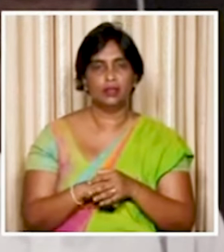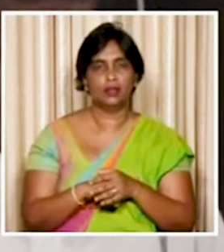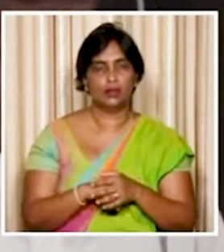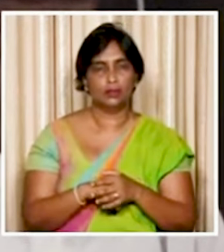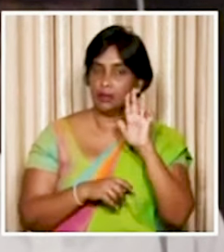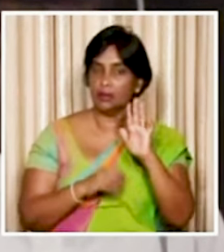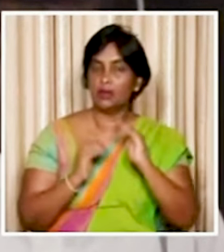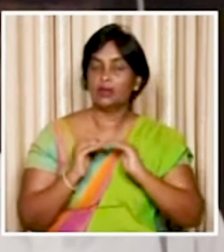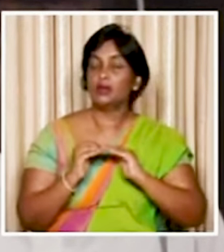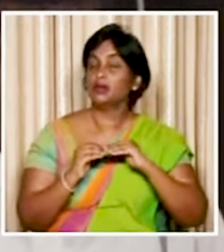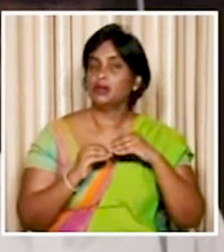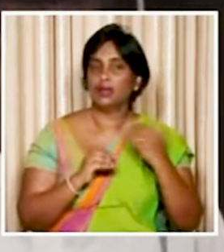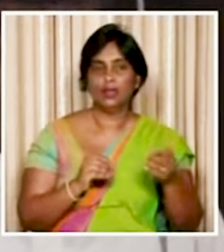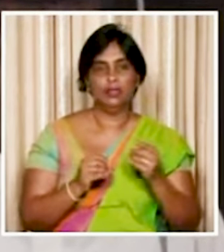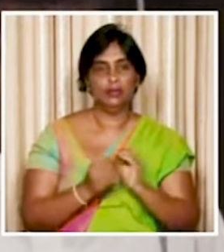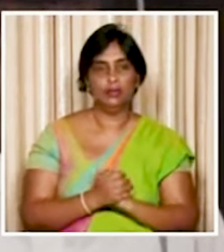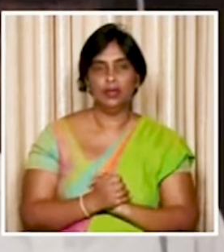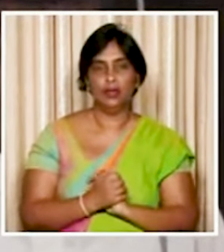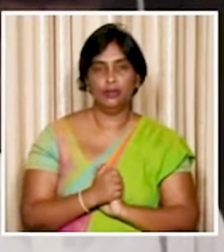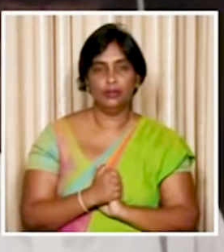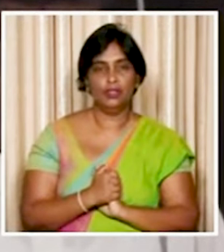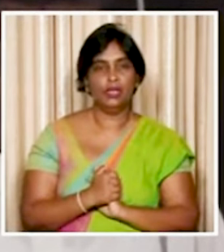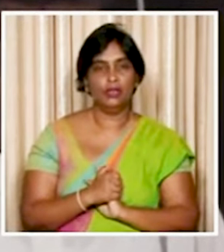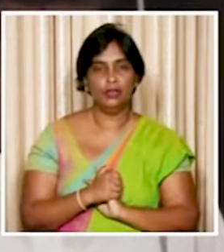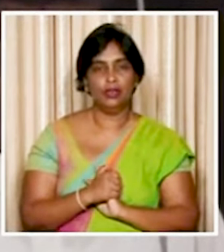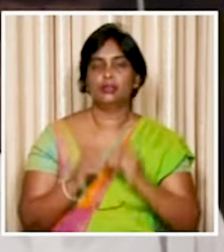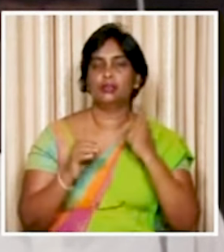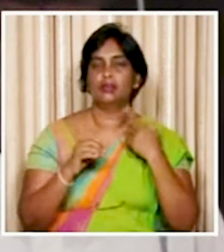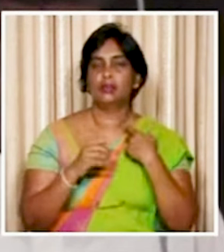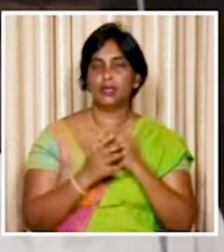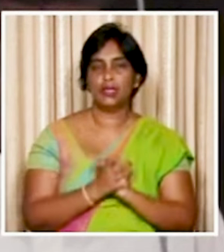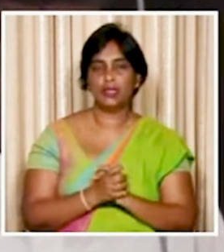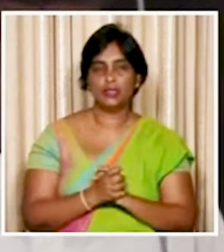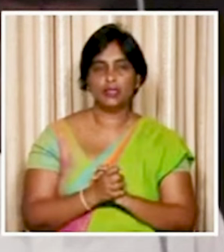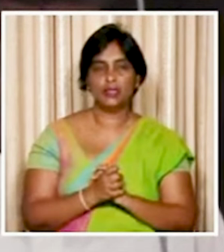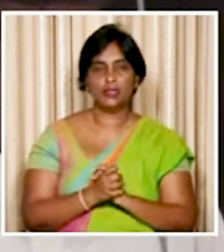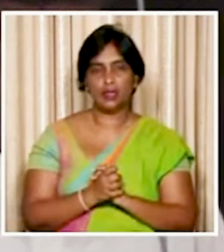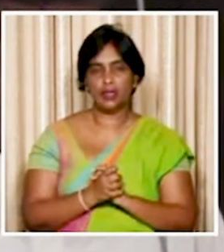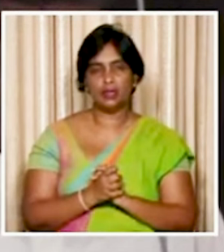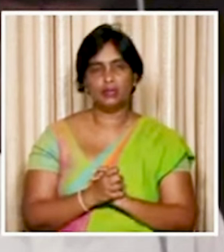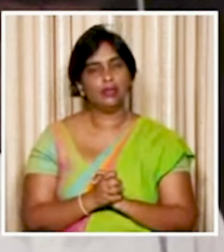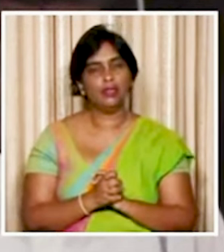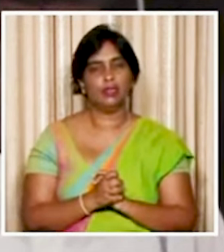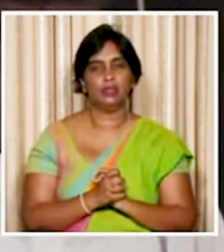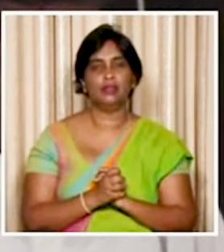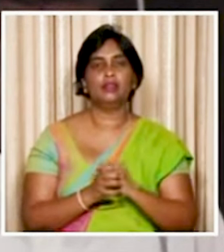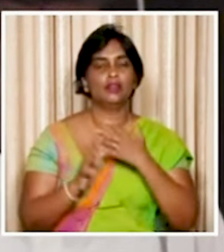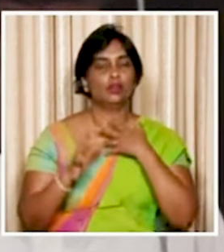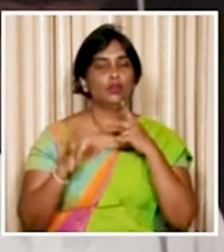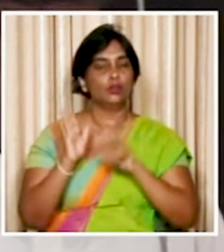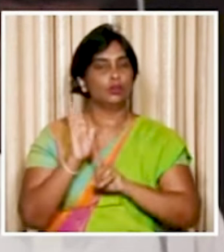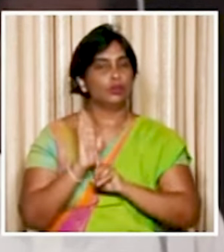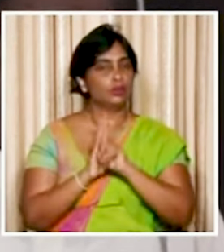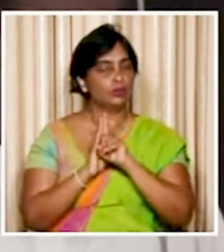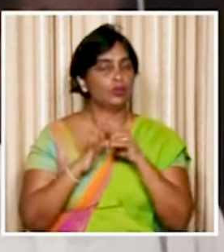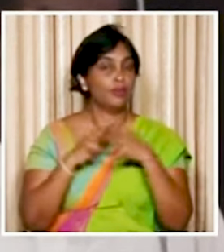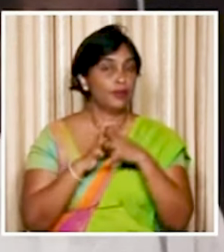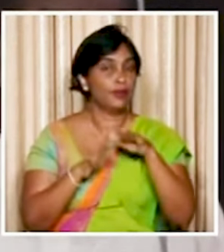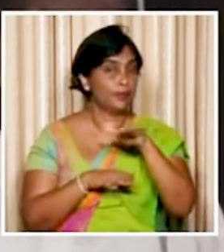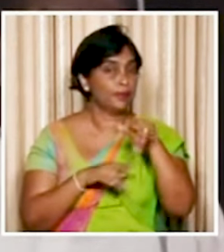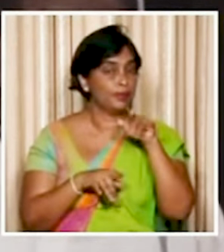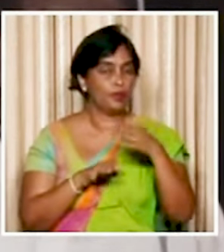2009 பிற்பாடு வடக்கு பிரதேசத்தில் இருக்கின்ற வன்னி பிரதேசத்தில் இருக்கின்ற முல்லைத்தீவு, வவுனியா,